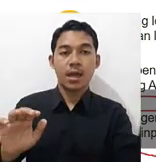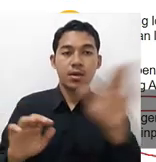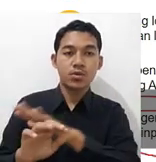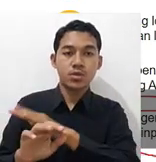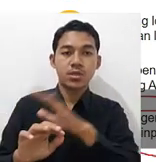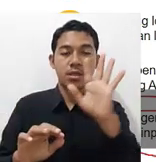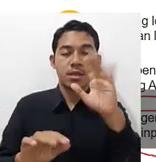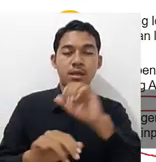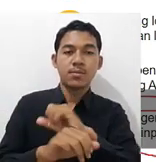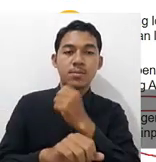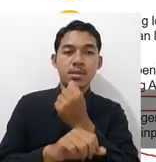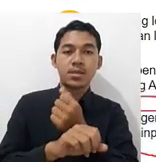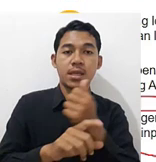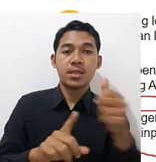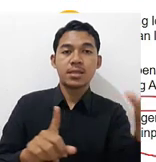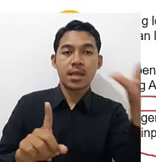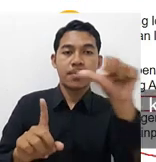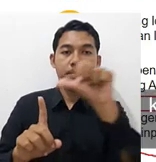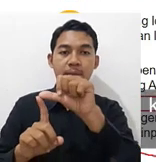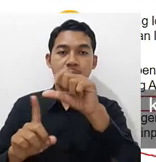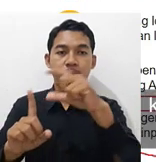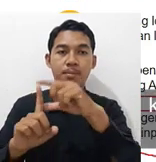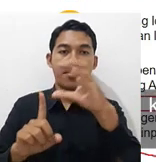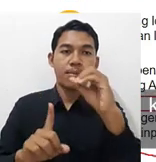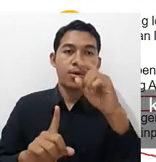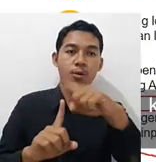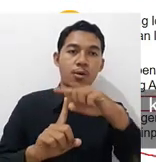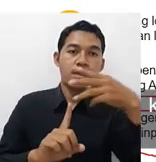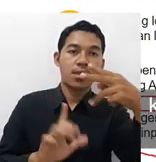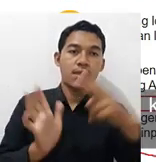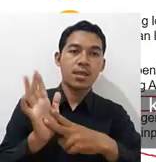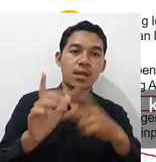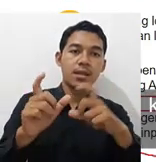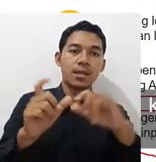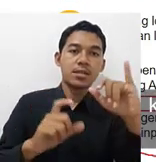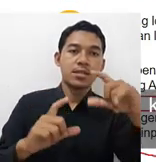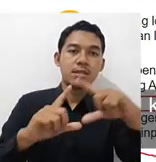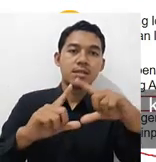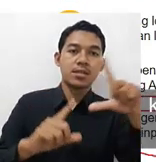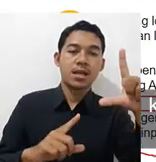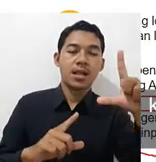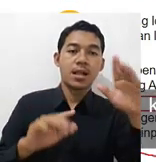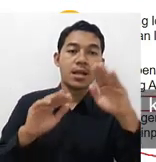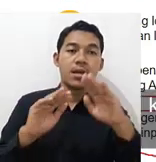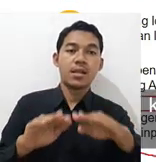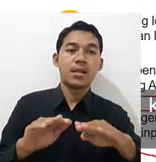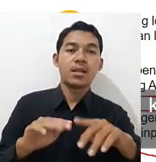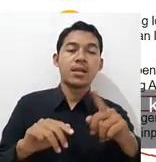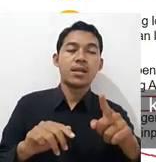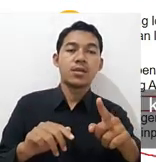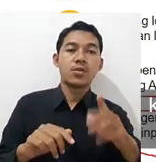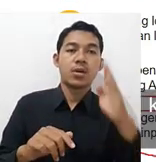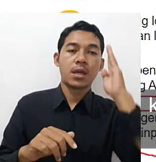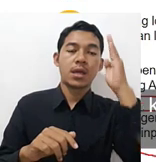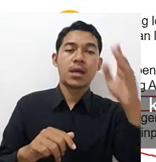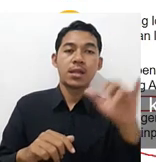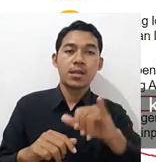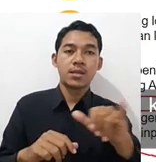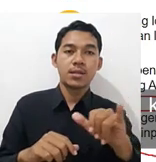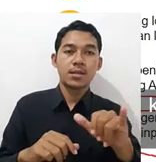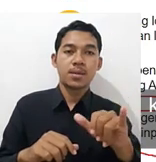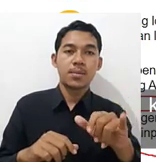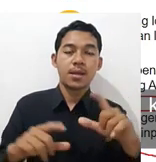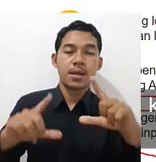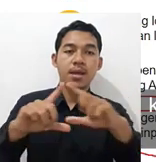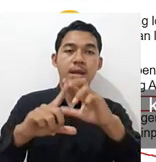sampai ke potensial rendahnya. Nah, karena nggak bisa sampai ke potensial rendah, berarti sama aja dengan arus sama